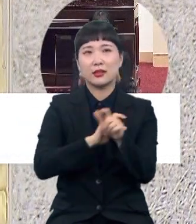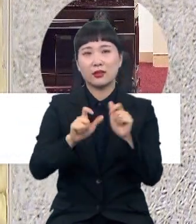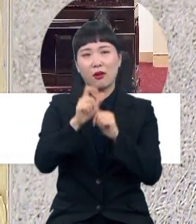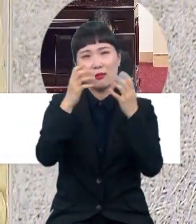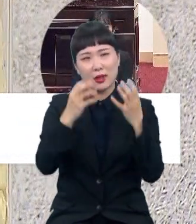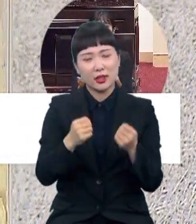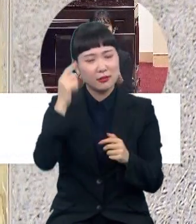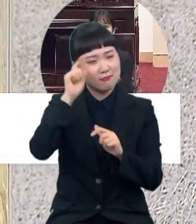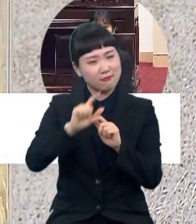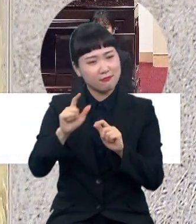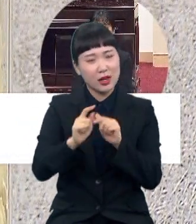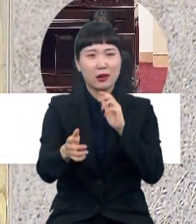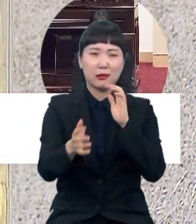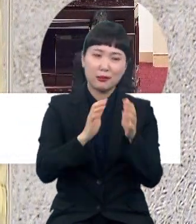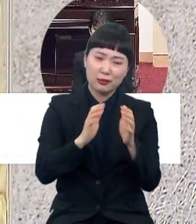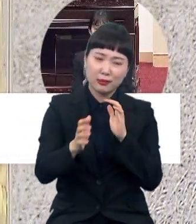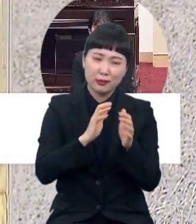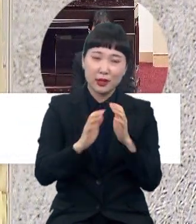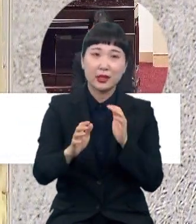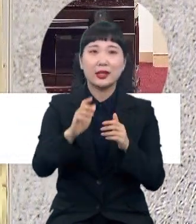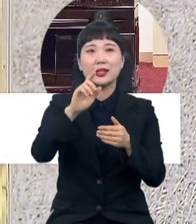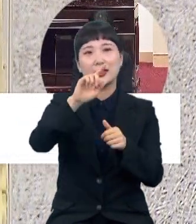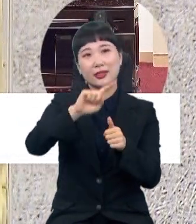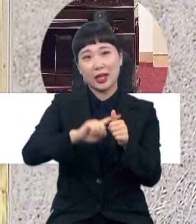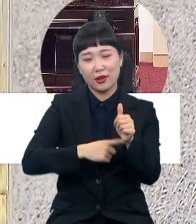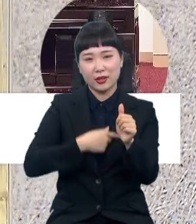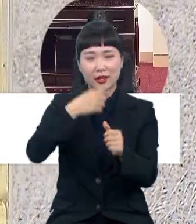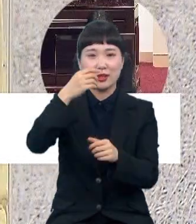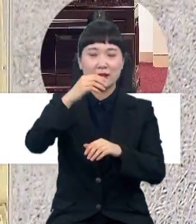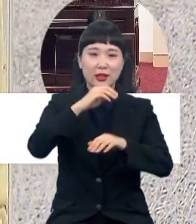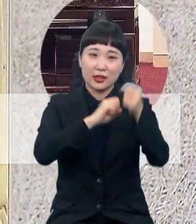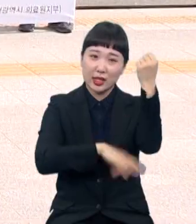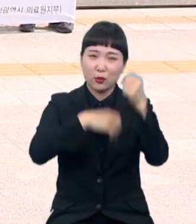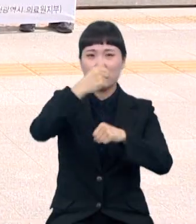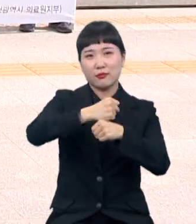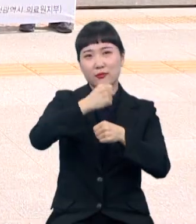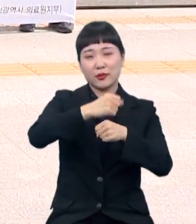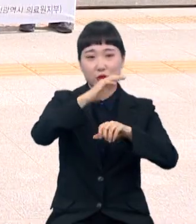아주 차분한 논의와 이런 걸 통해서 탄탄하게 만들어서.